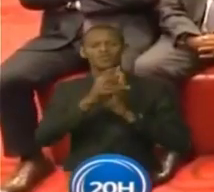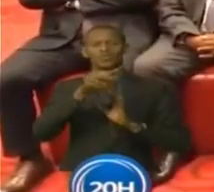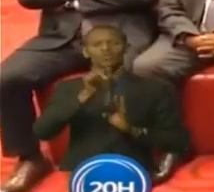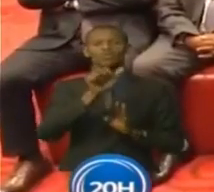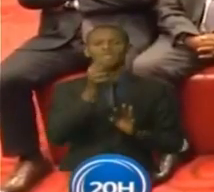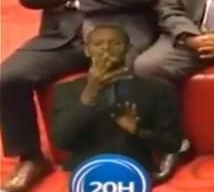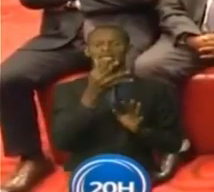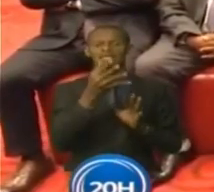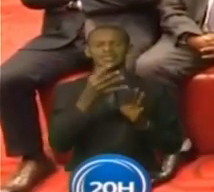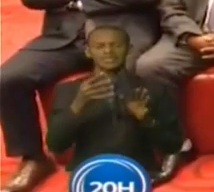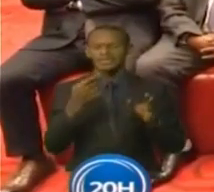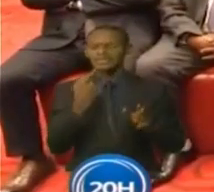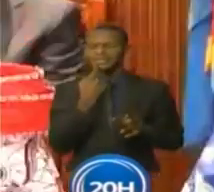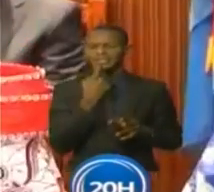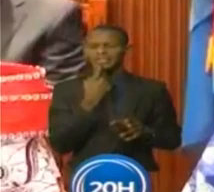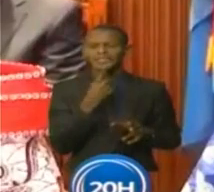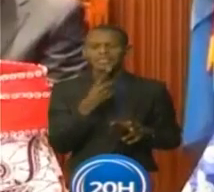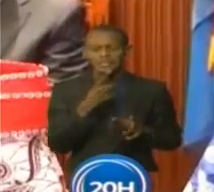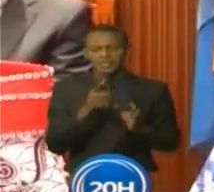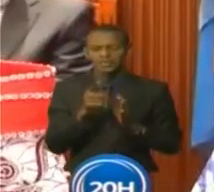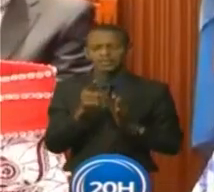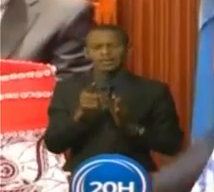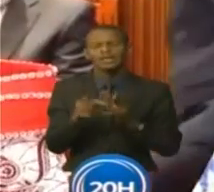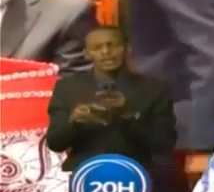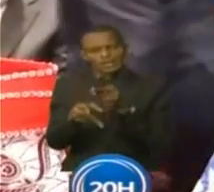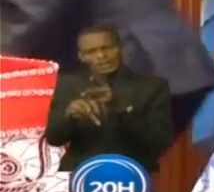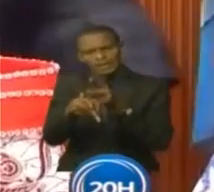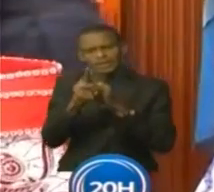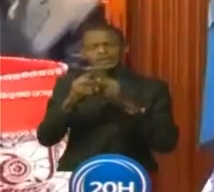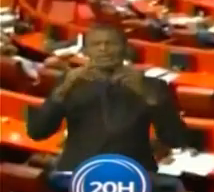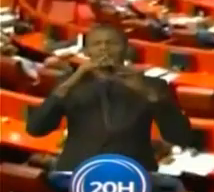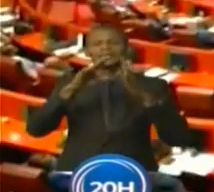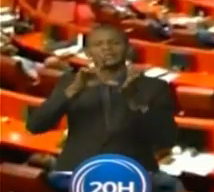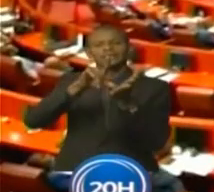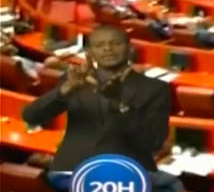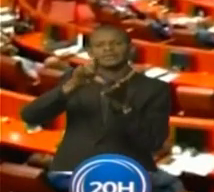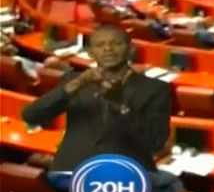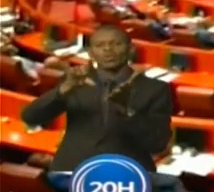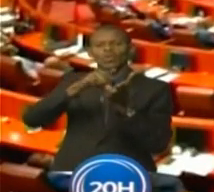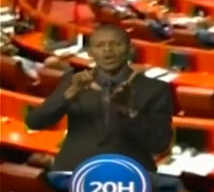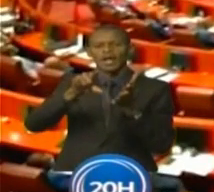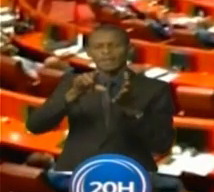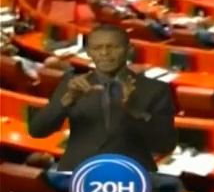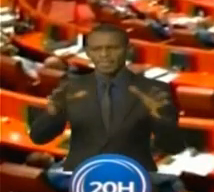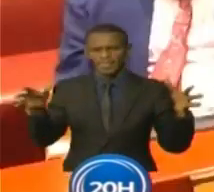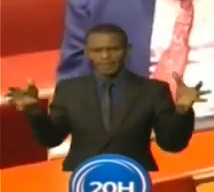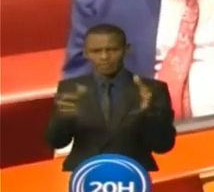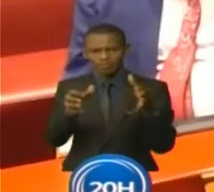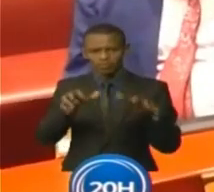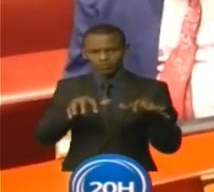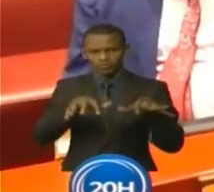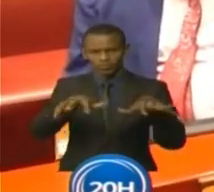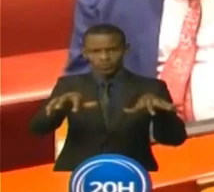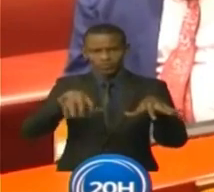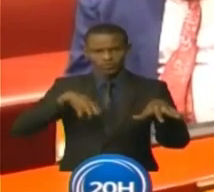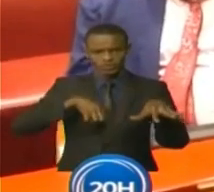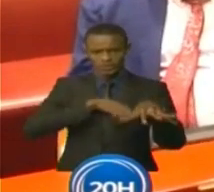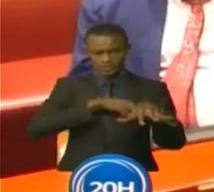bail. Après cette présentation, le verdict est tombé. Sur 109 membres qui composent le